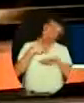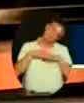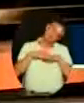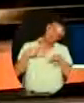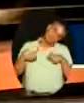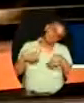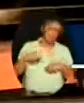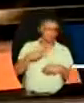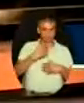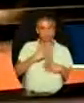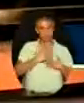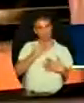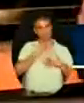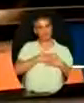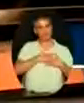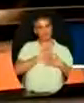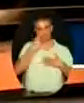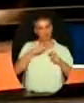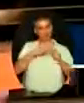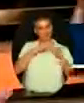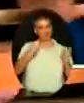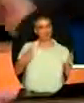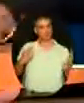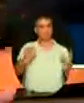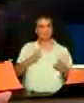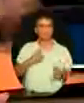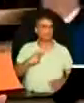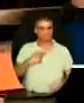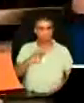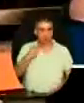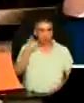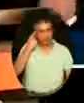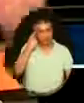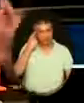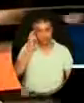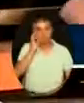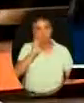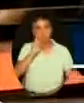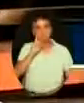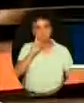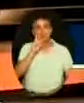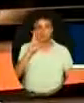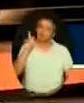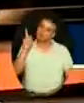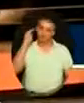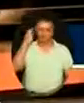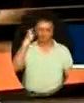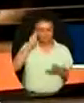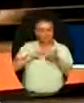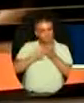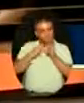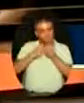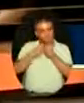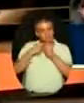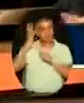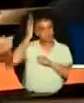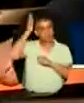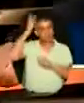זה באמת היה מחמם לב לראות את הגשרים שנבנים. אני לא מעלה על דעתי בכלל שהם רוקמים איזה בריתות